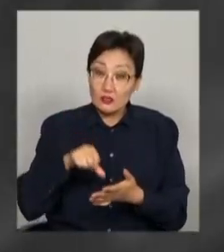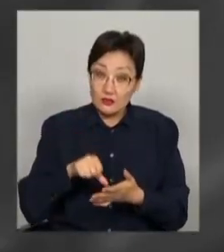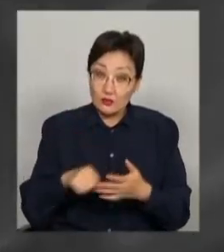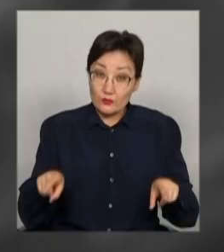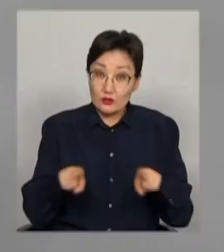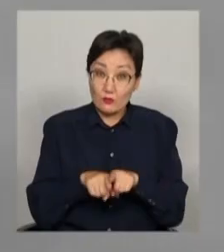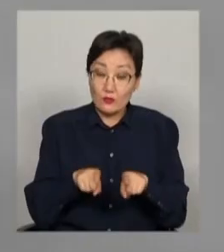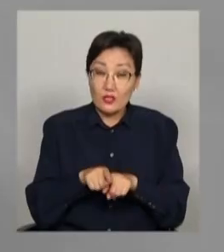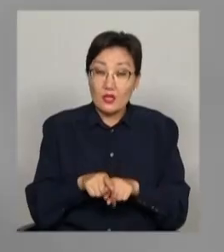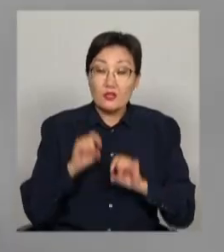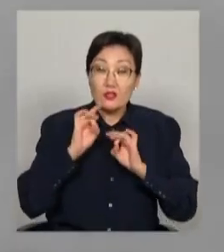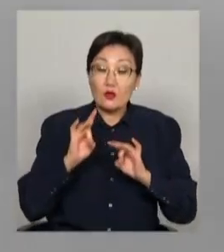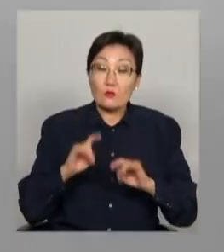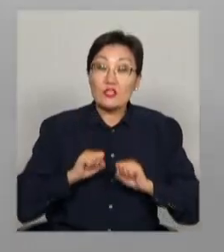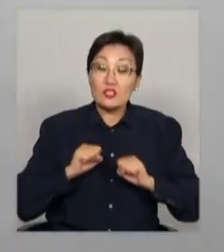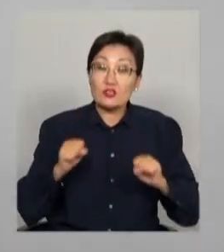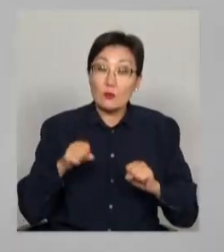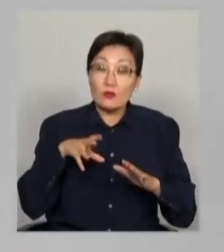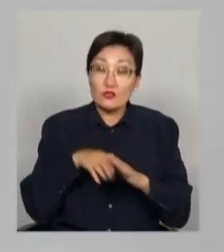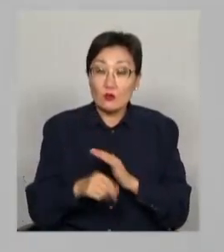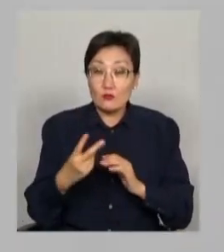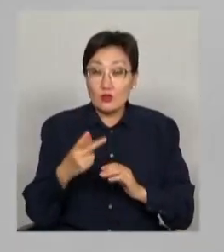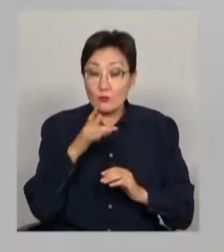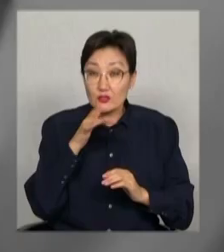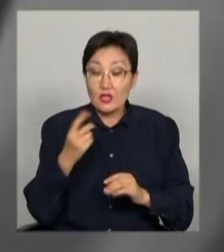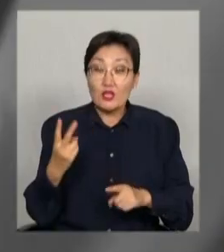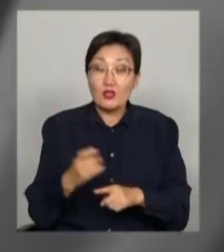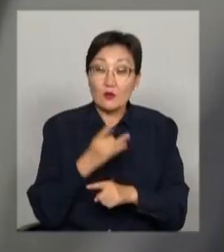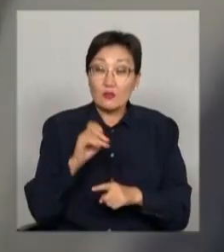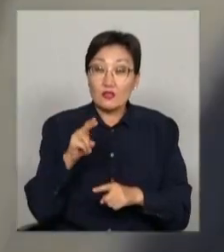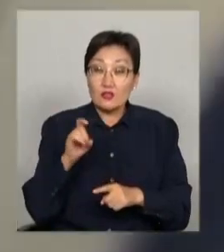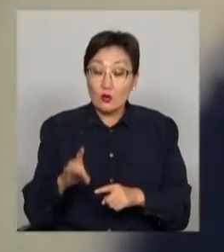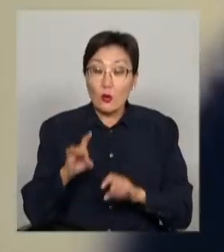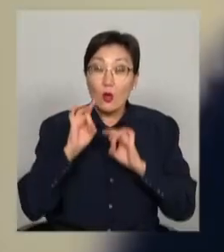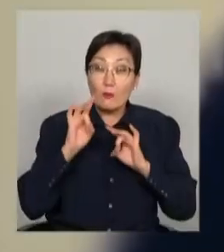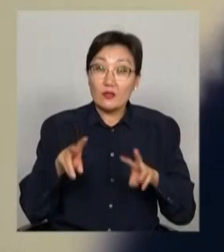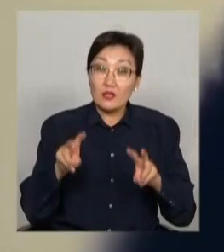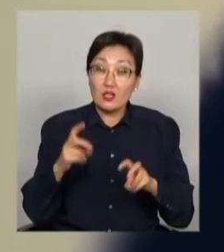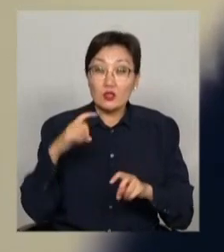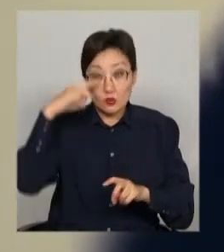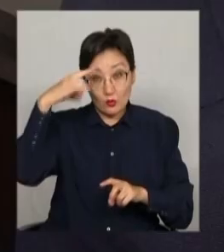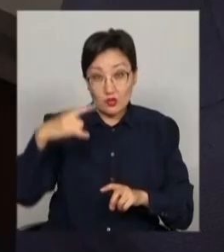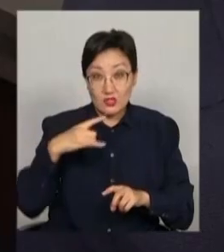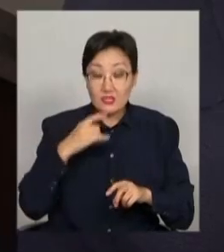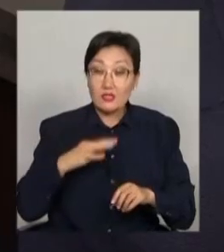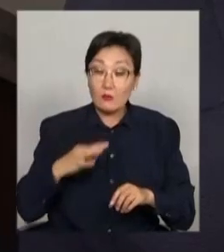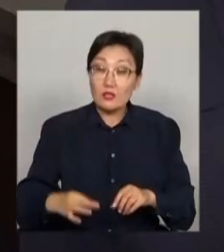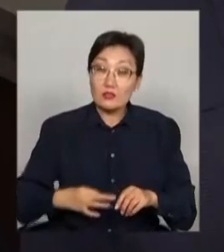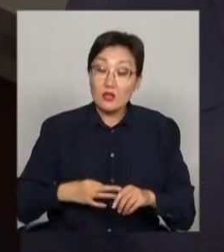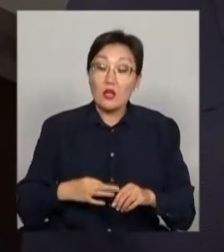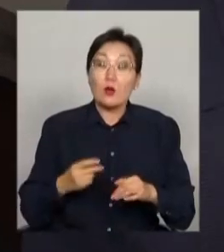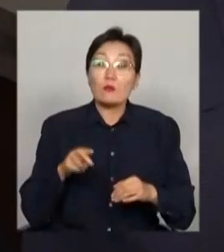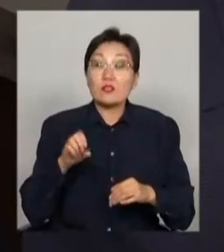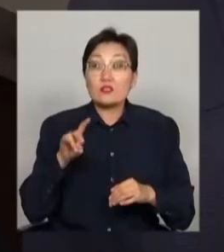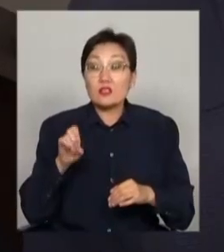Осындай көзсіз ерлігінің арқасында ол небәрі 23 жасында 2 мәрте кеңес одағының батыры болған тұңғыш қазақ атанады. Генерал-лейтенант